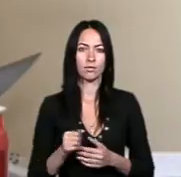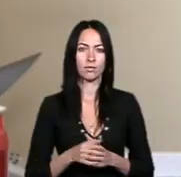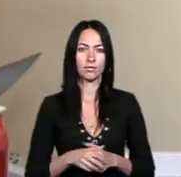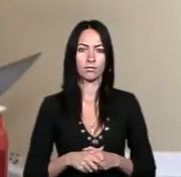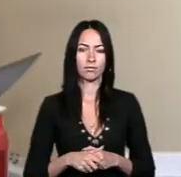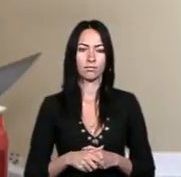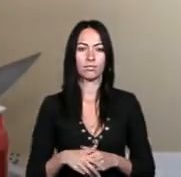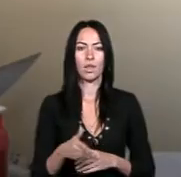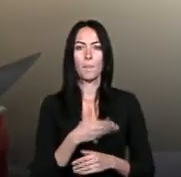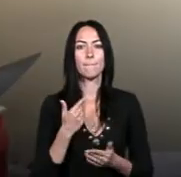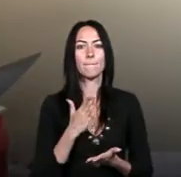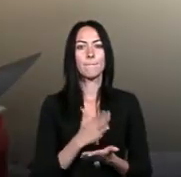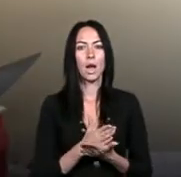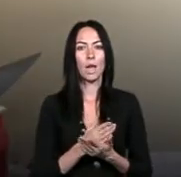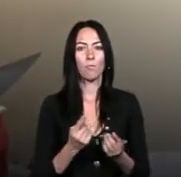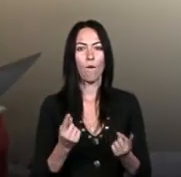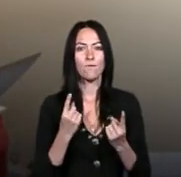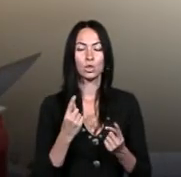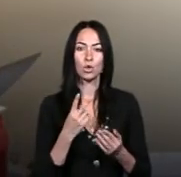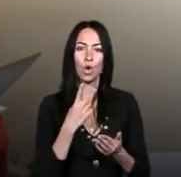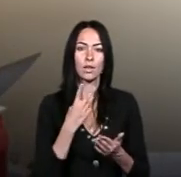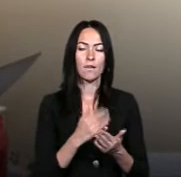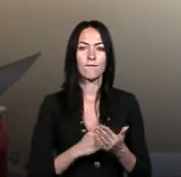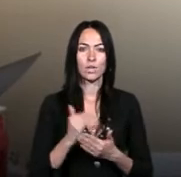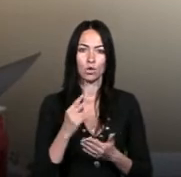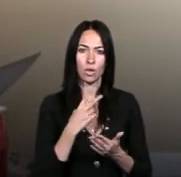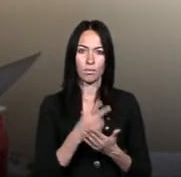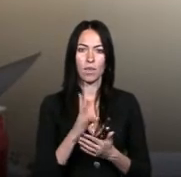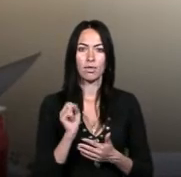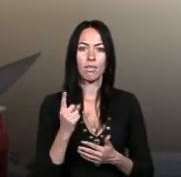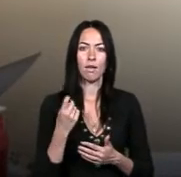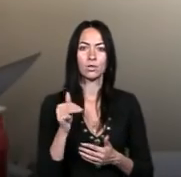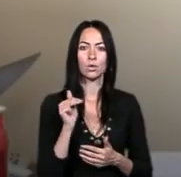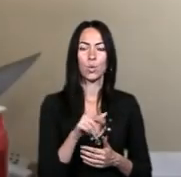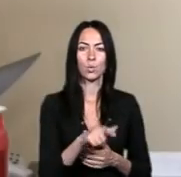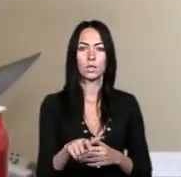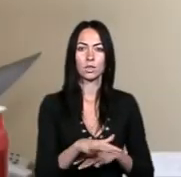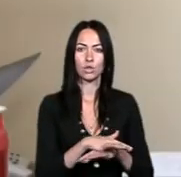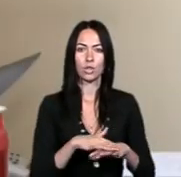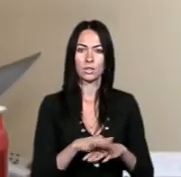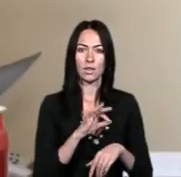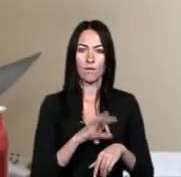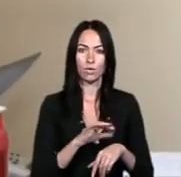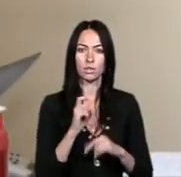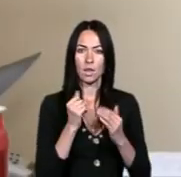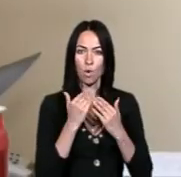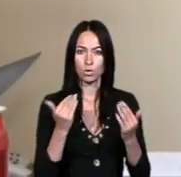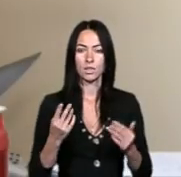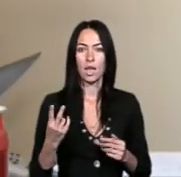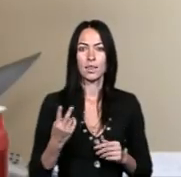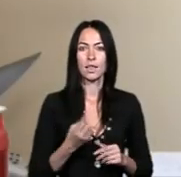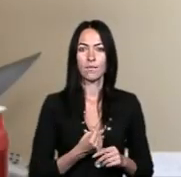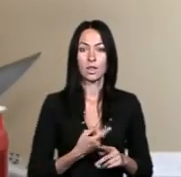Ми маємо високі показники на 100 тисяч населення захворюваності за останні